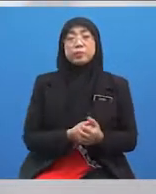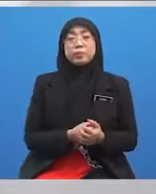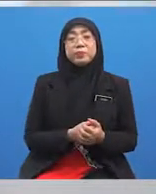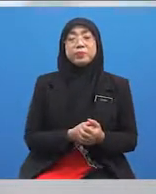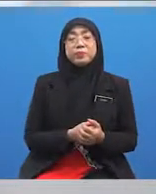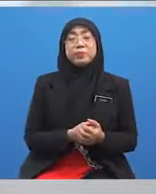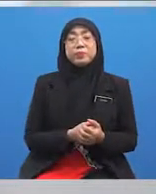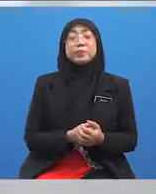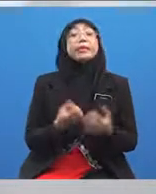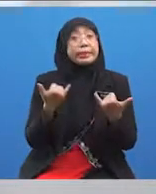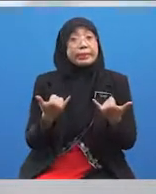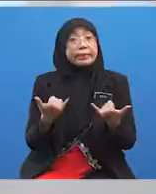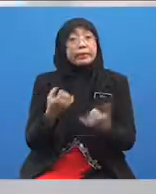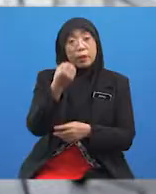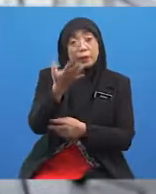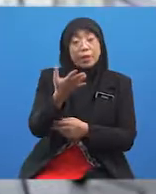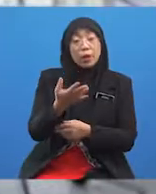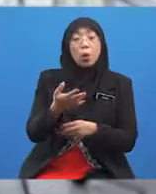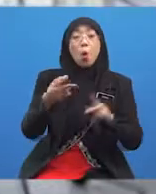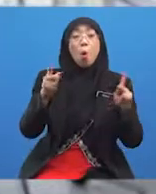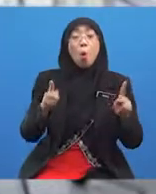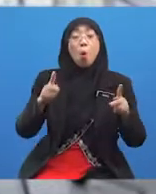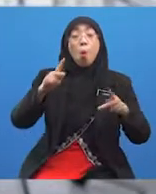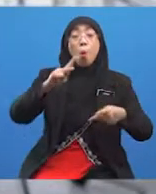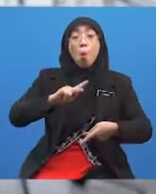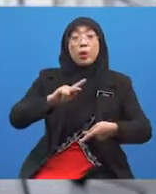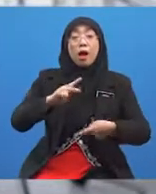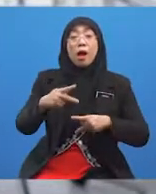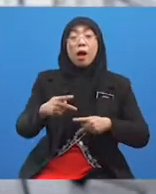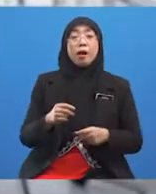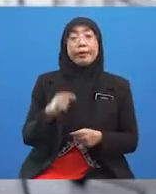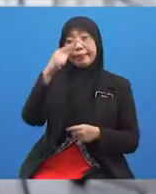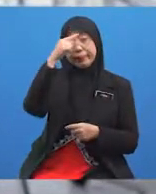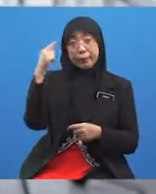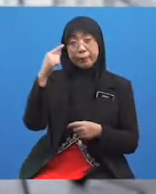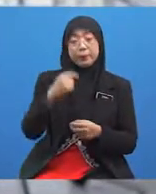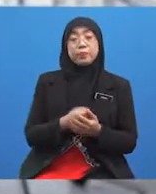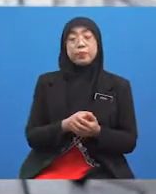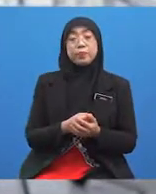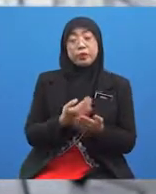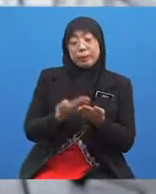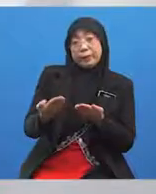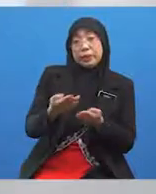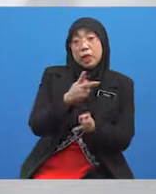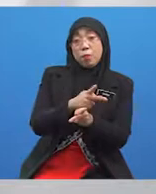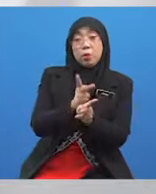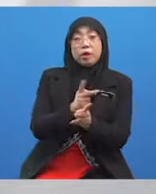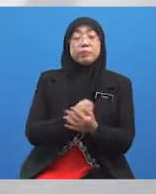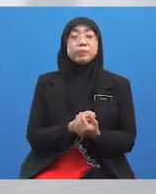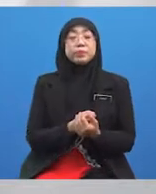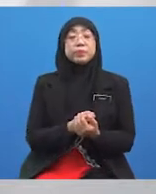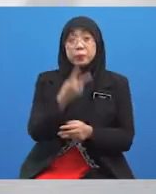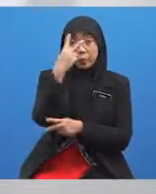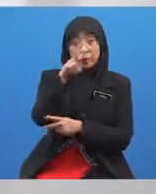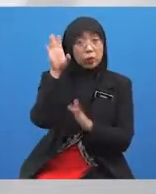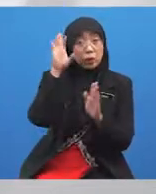katakan begitu pentingnya kotak hitam dalam proses pembelian sesuatu produk. Baiklah pelajar, seperti gambar yang